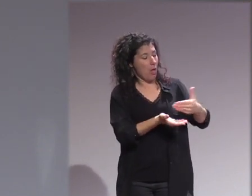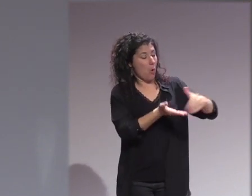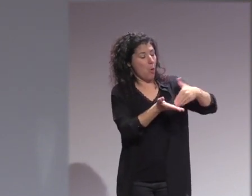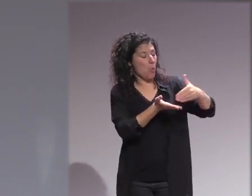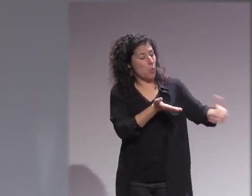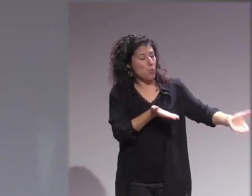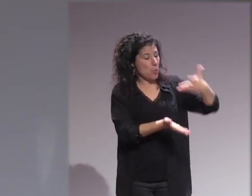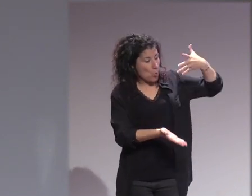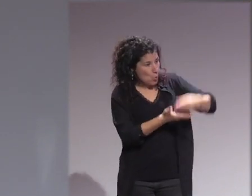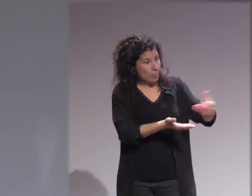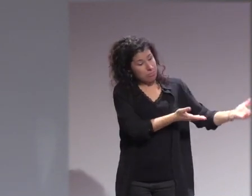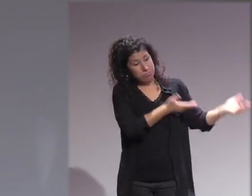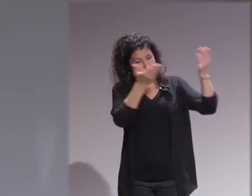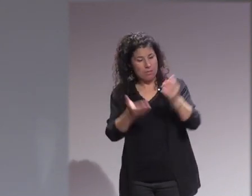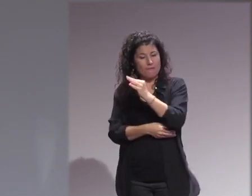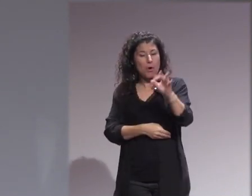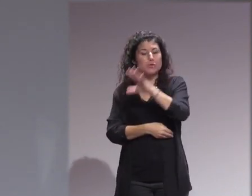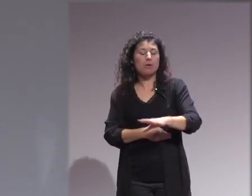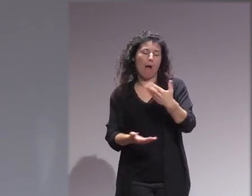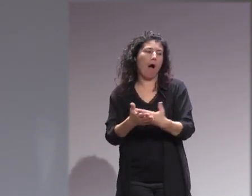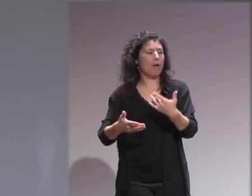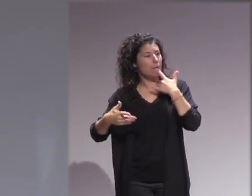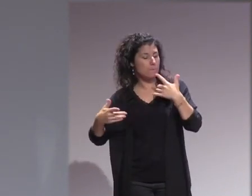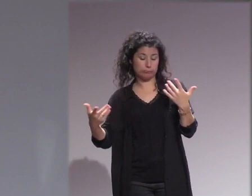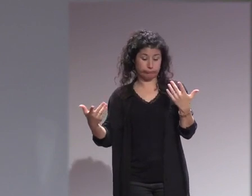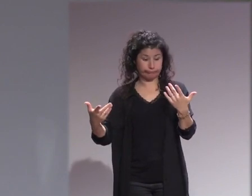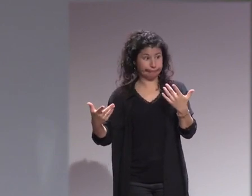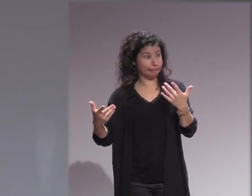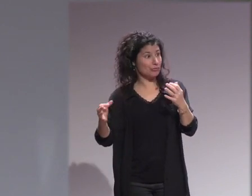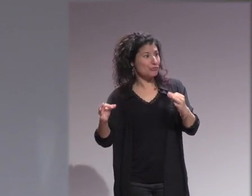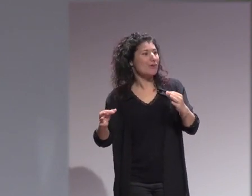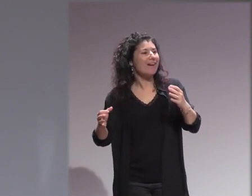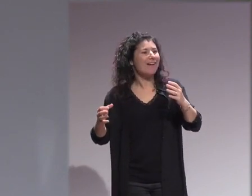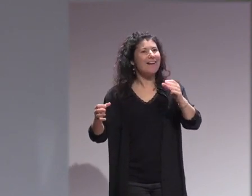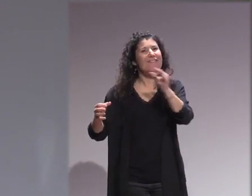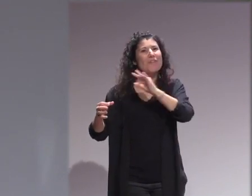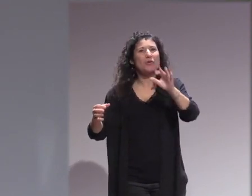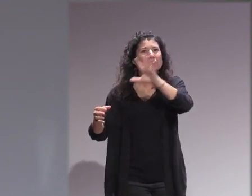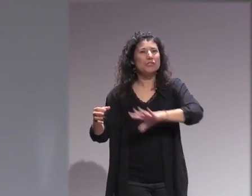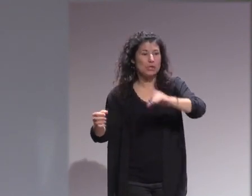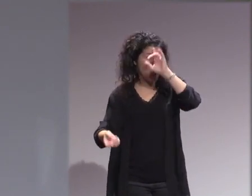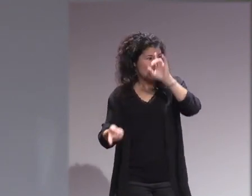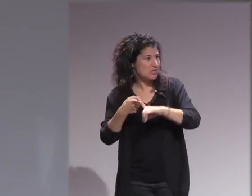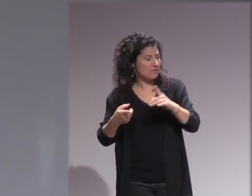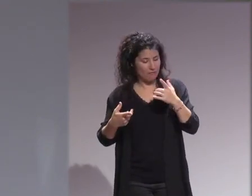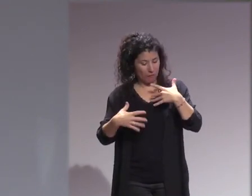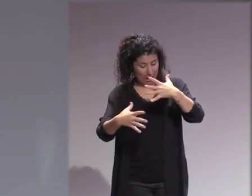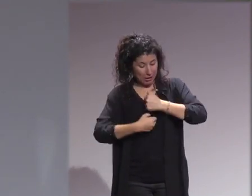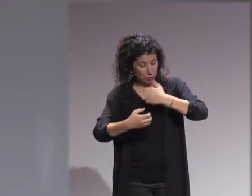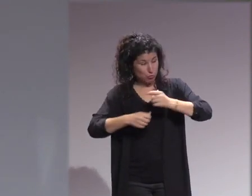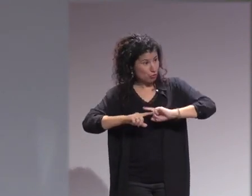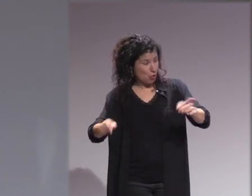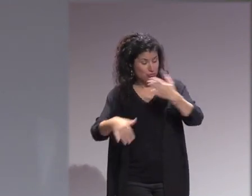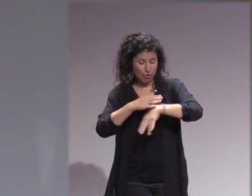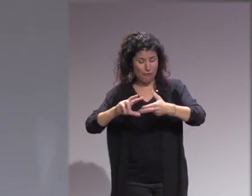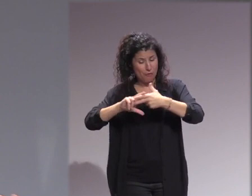manque de main-d'œuvre, etc. Et donc, ces jeunes-là, effectivement, ne sont pas envoyés en France hexagonale pour être adoptés. La plupart sont placés en foyer. Mais